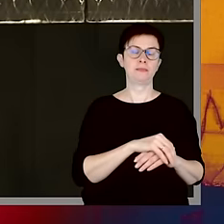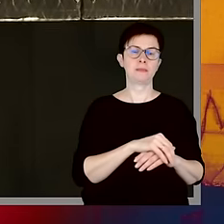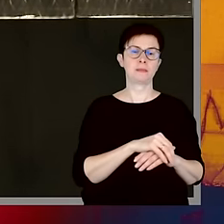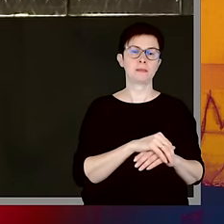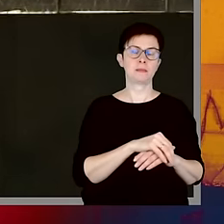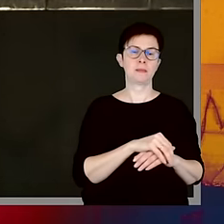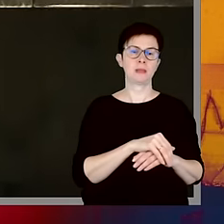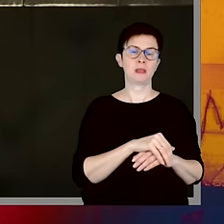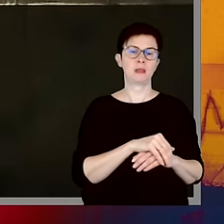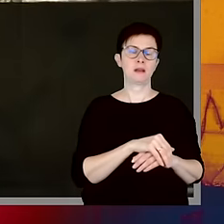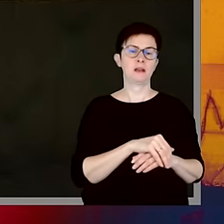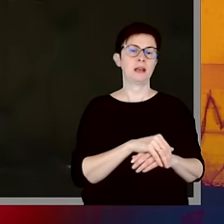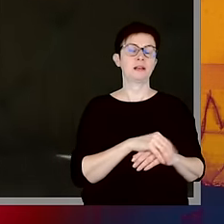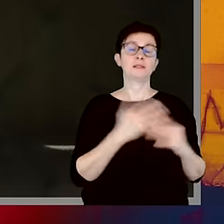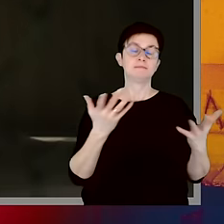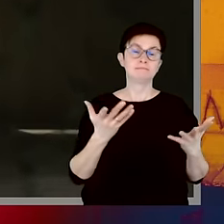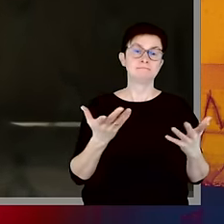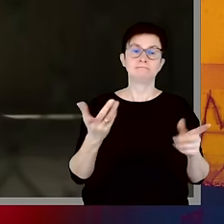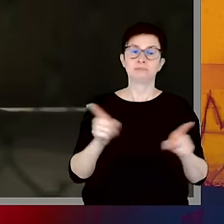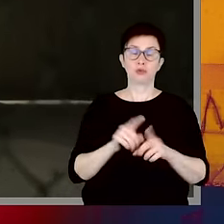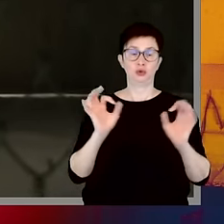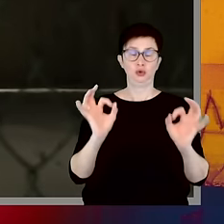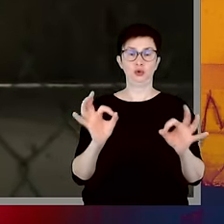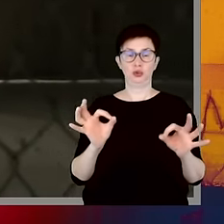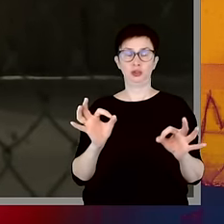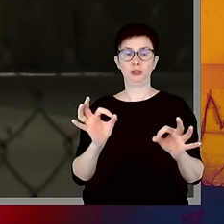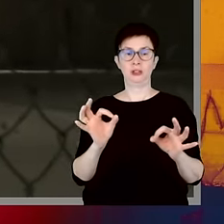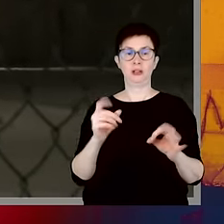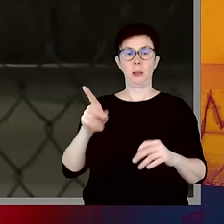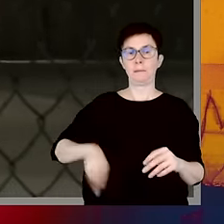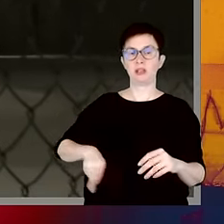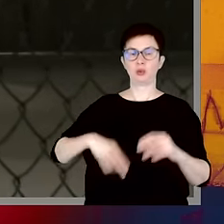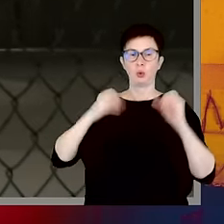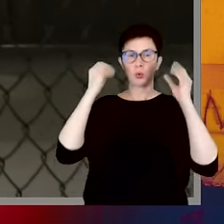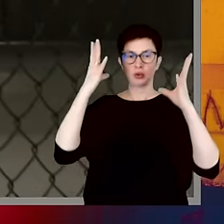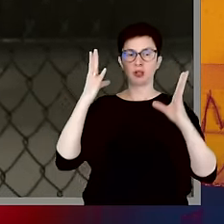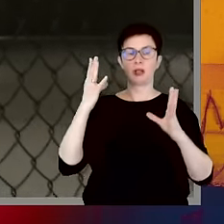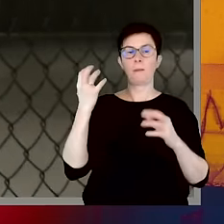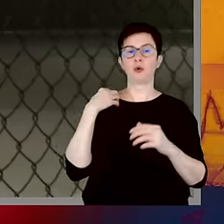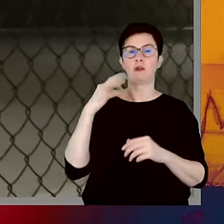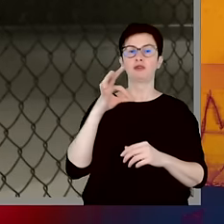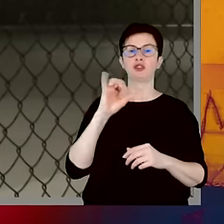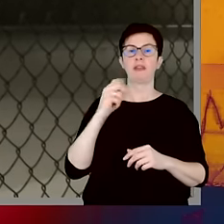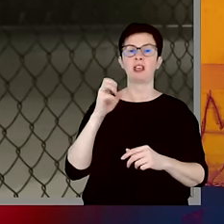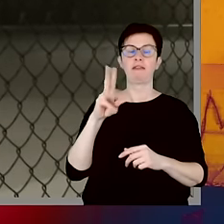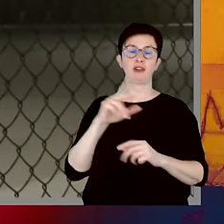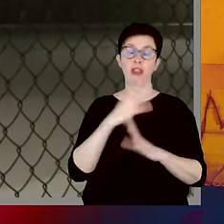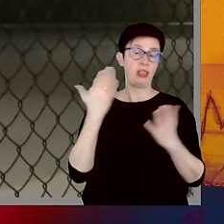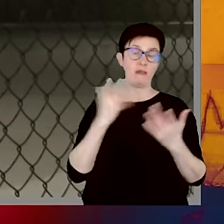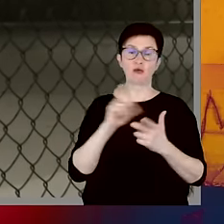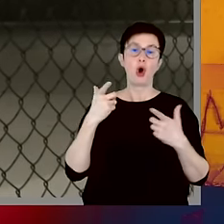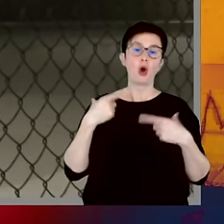Nawet opiniami, panie redaktorze, dzisiaj pozwolił sobie minister kultury, pan pułkownik Sienkiewicz, nie wiem czy osobiście, czy przez